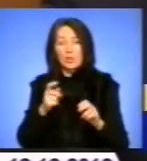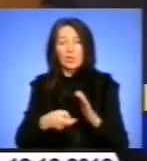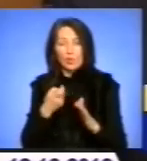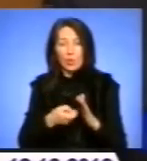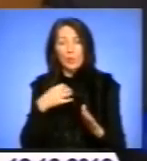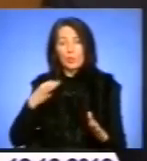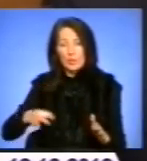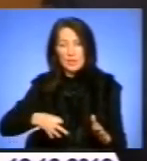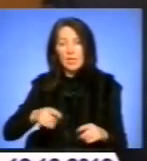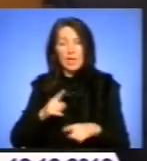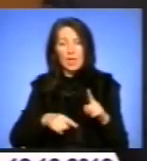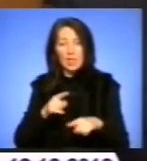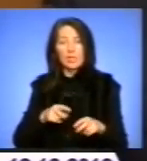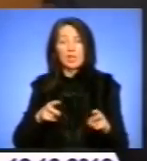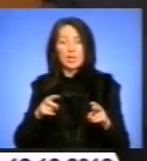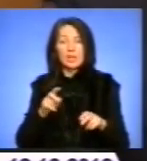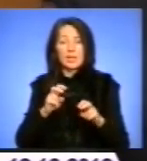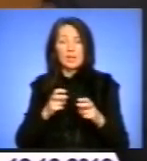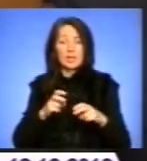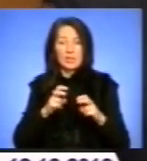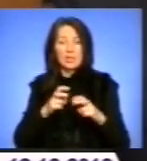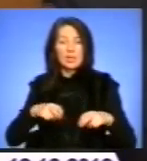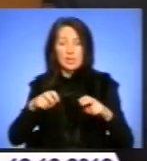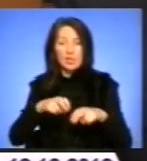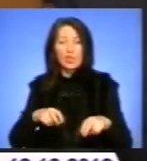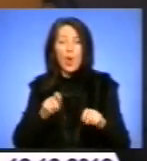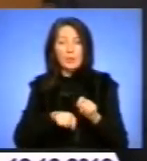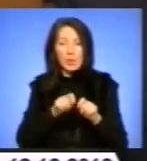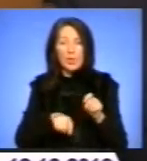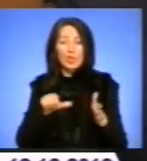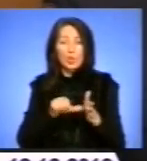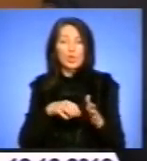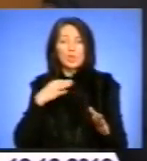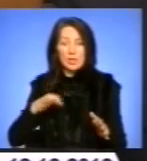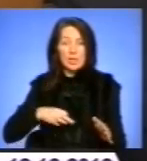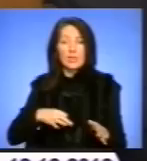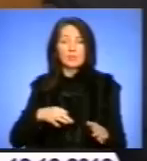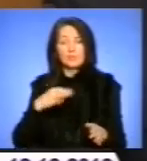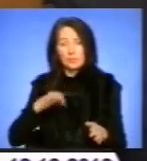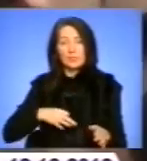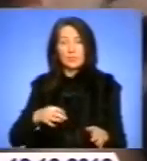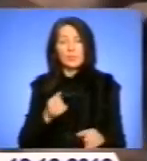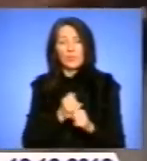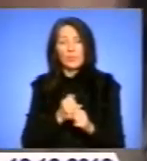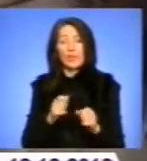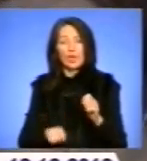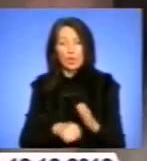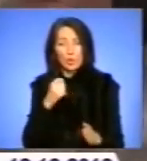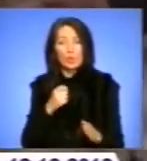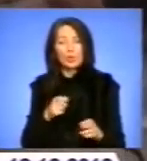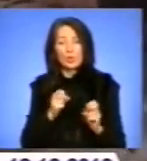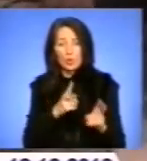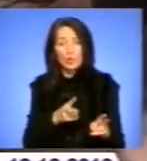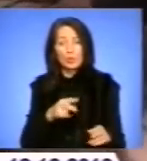слідчого експерименту за участю сина потерпілого, останній у вчинні вказаного злочину зізнався. І так як я вдарив, він так